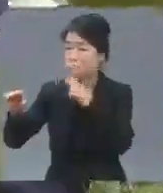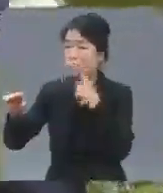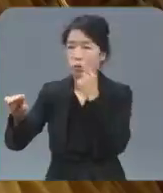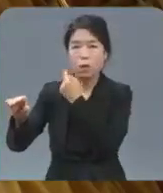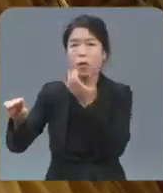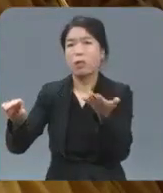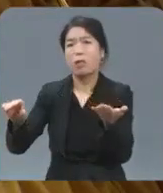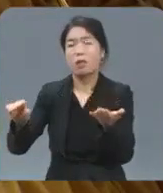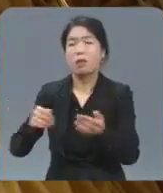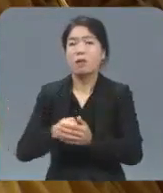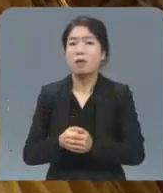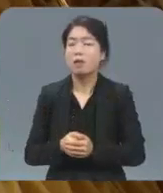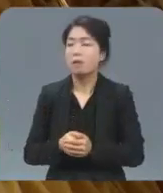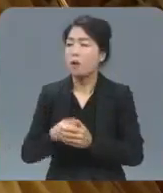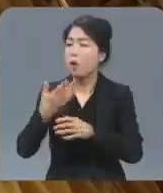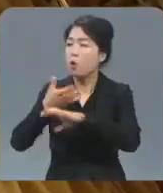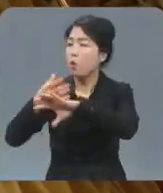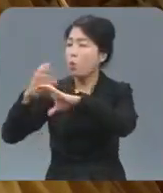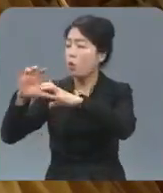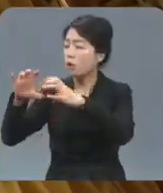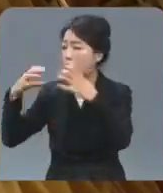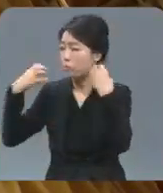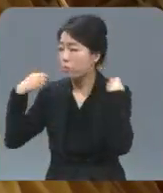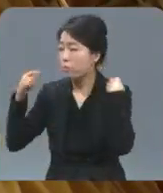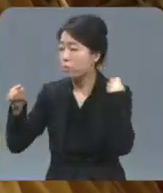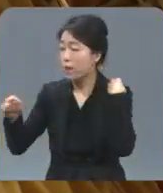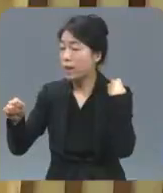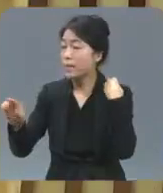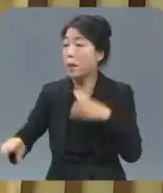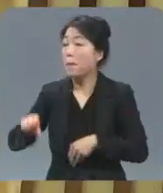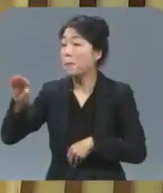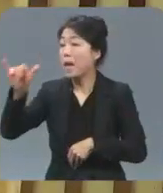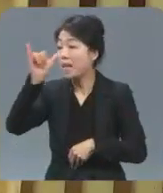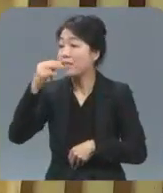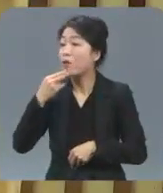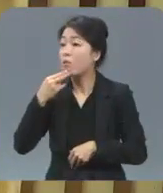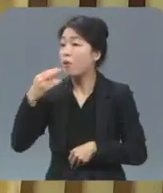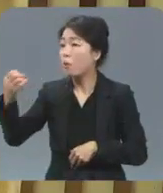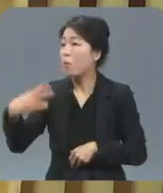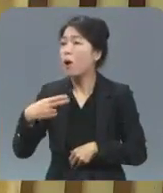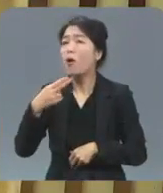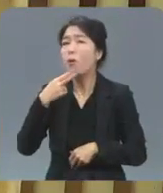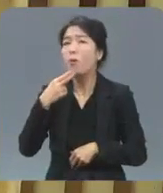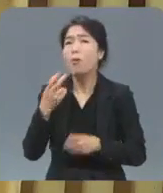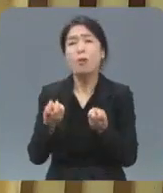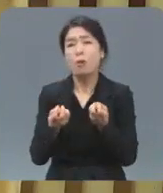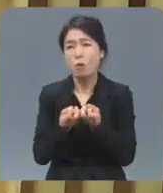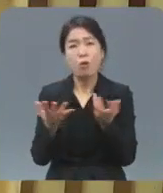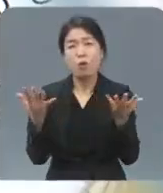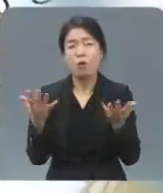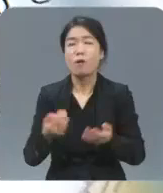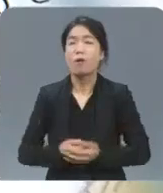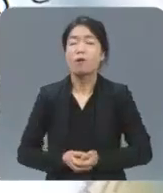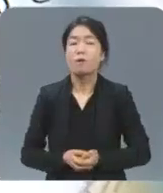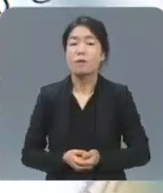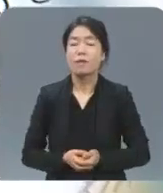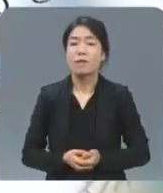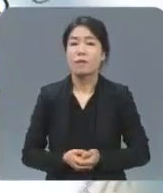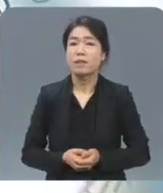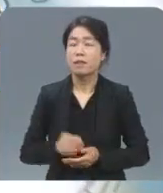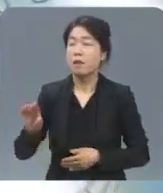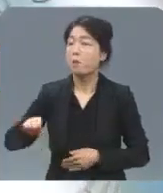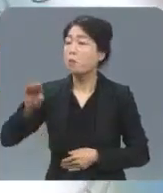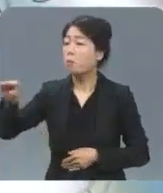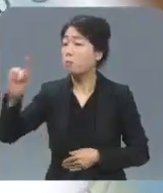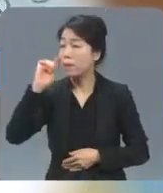어렵습니다. 심지어 외국 자치단체가 예치 여부를 확인해 주지 않아도 확인할 길이 없습니다. 예치